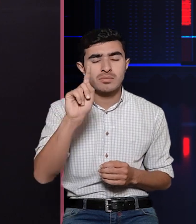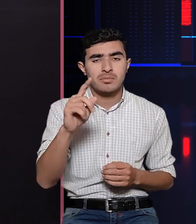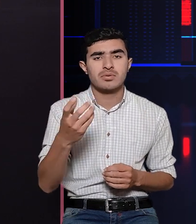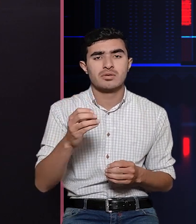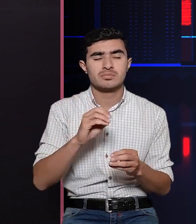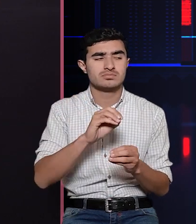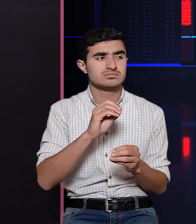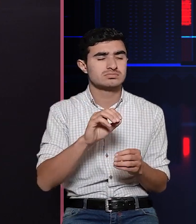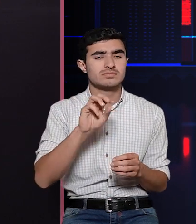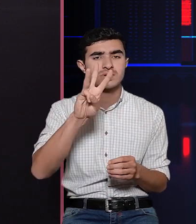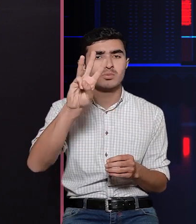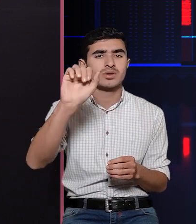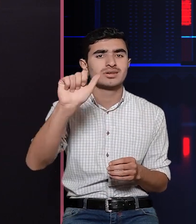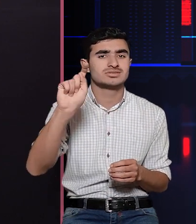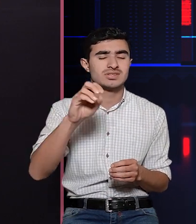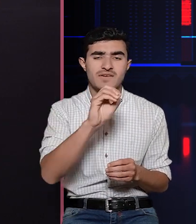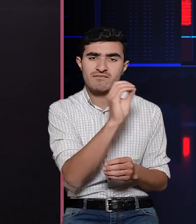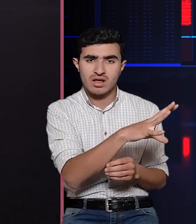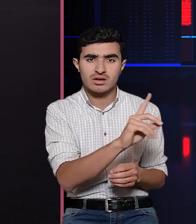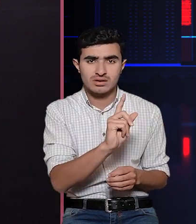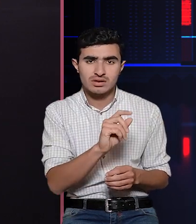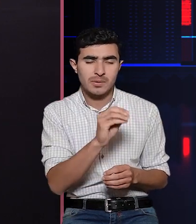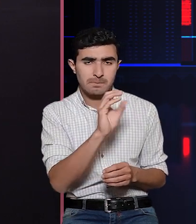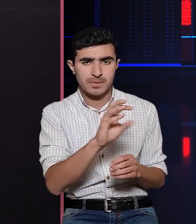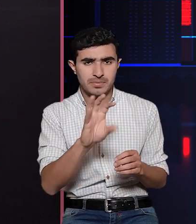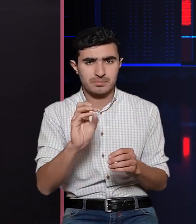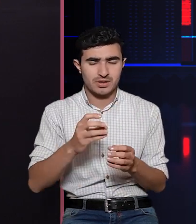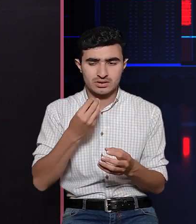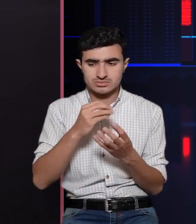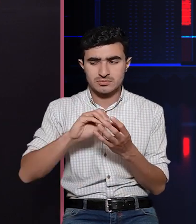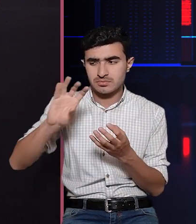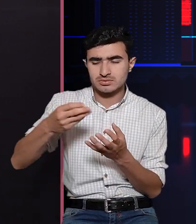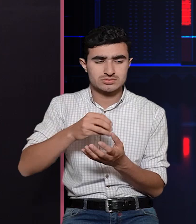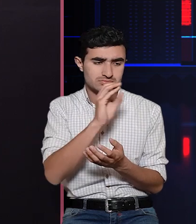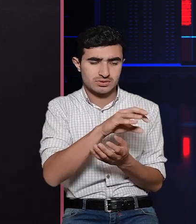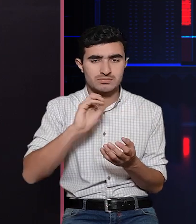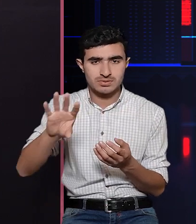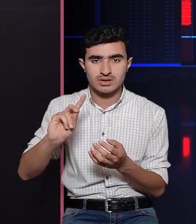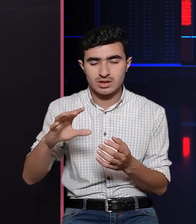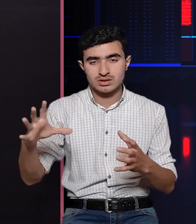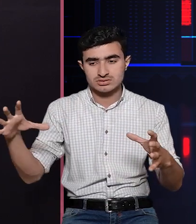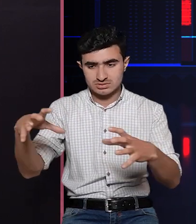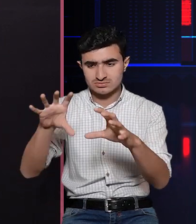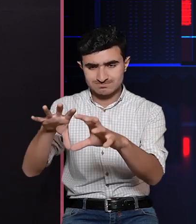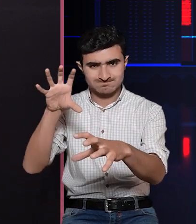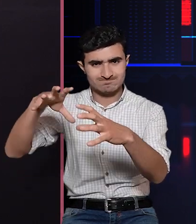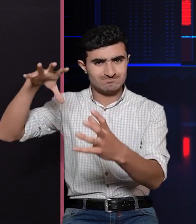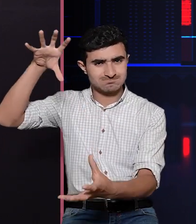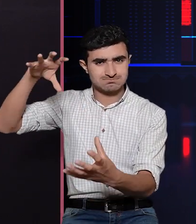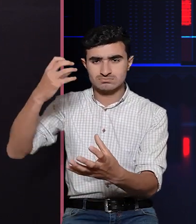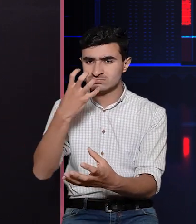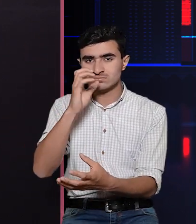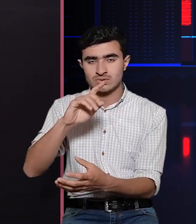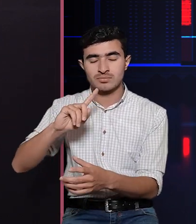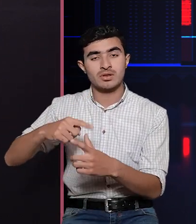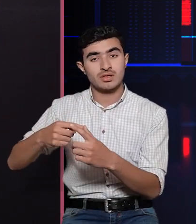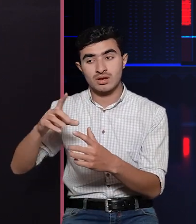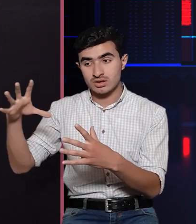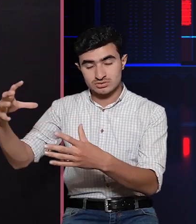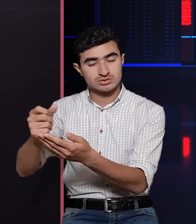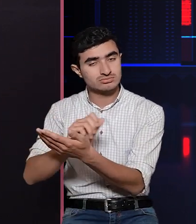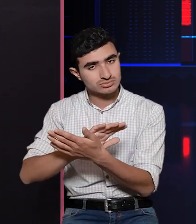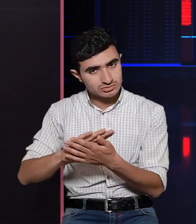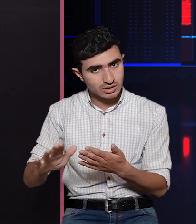کس طرح سے ہم ویسٹ کو صرف سیگریگیٹ کر لیں, تو کس طریقے سے ہم ہر کونے کے اوپر کوڑا نہیں دیکھیں گے بلکہ اسی کو